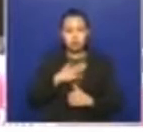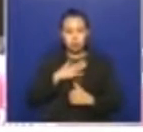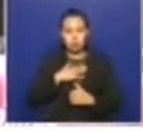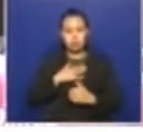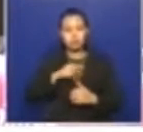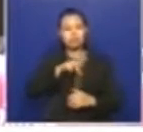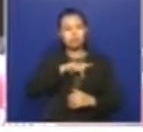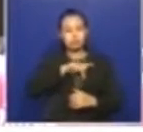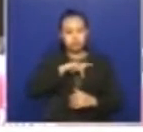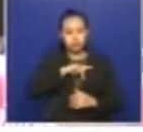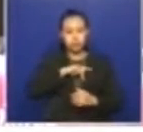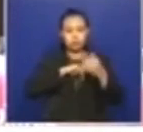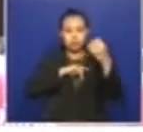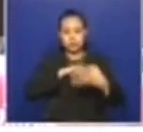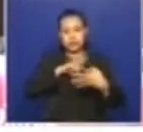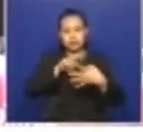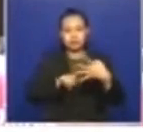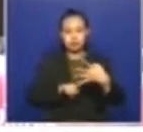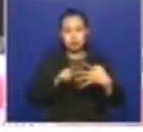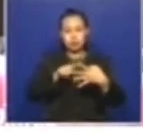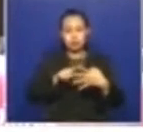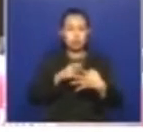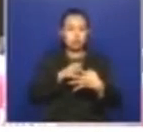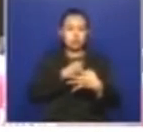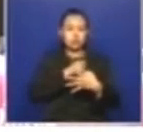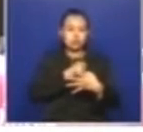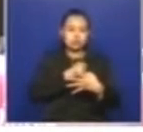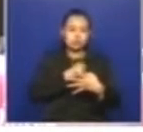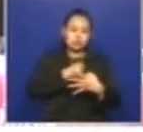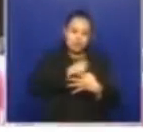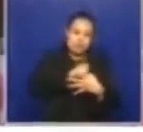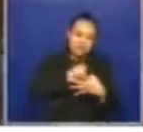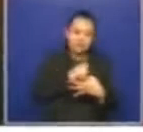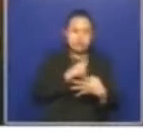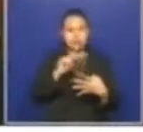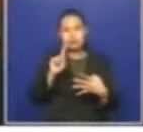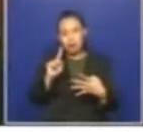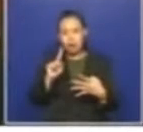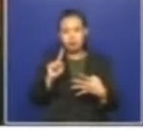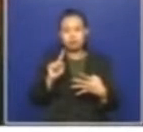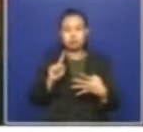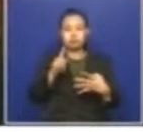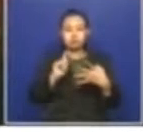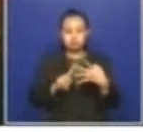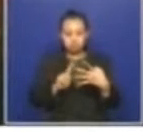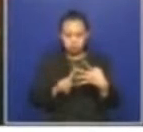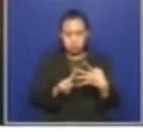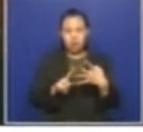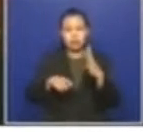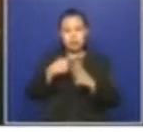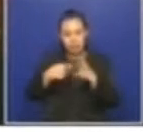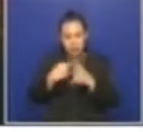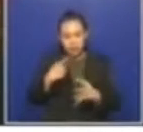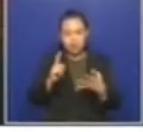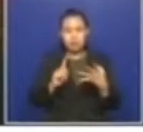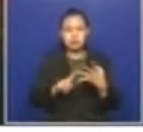ก็คือมาดูเรื่องความทุกข์ว่ากันมันทุกข์ยังไงแล้วก็มาว่าที่ทุกข์สมุทัยนิ